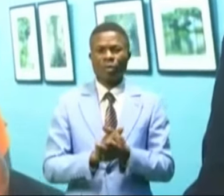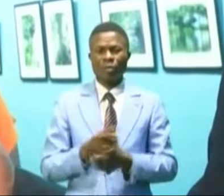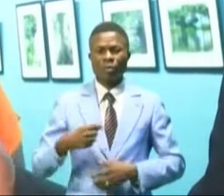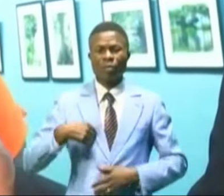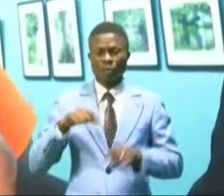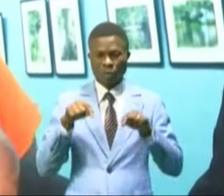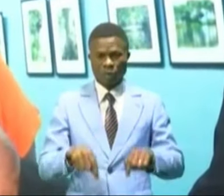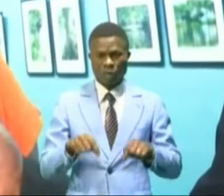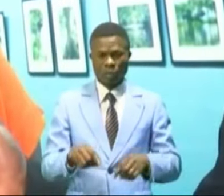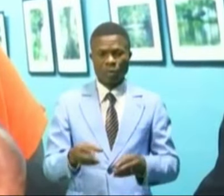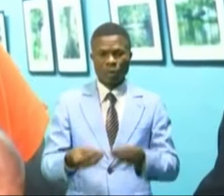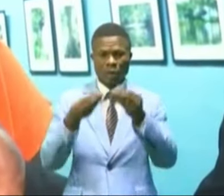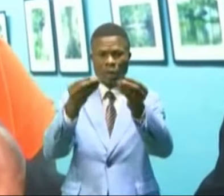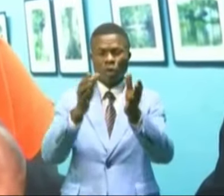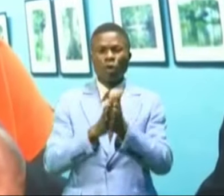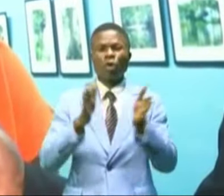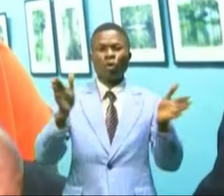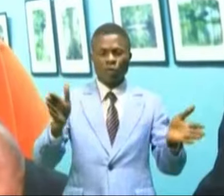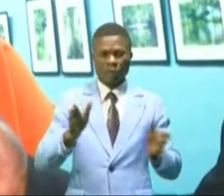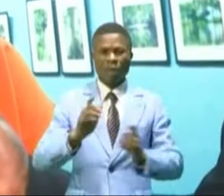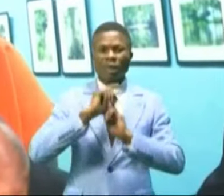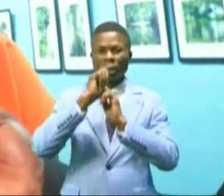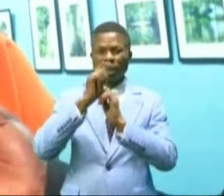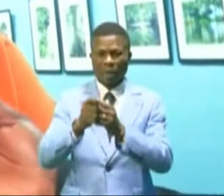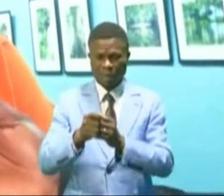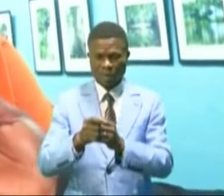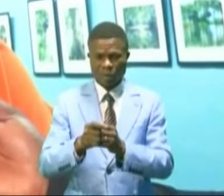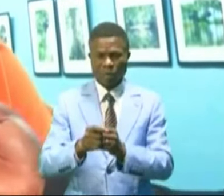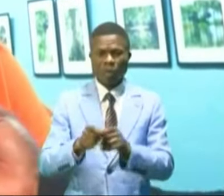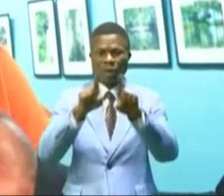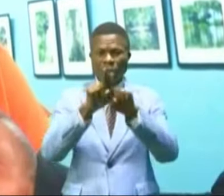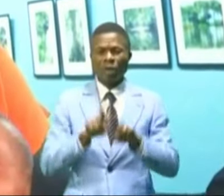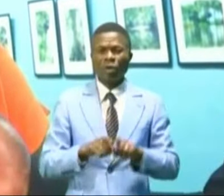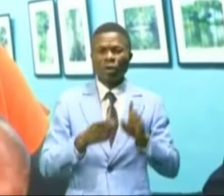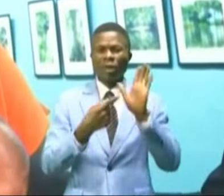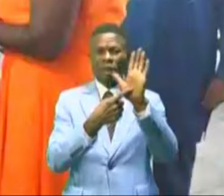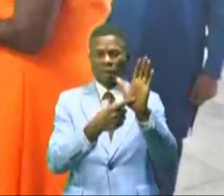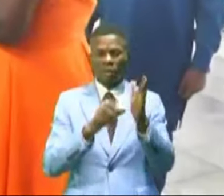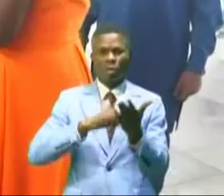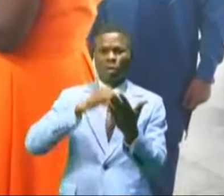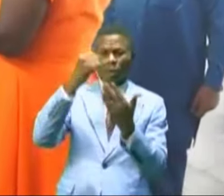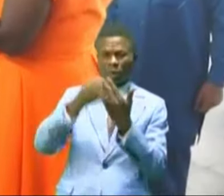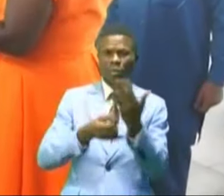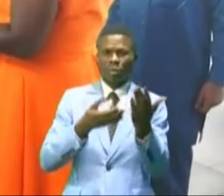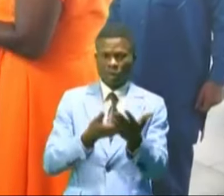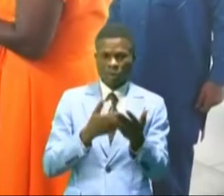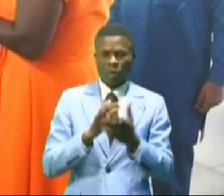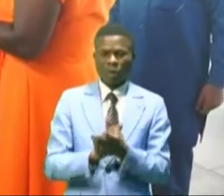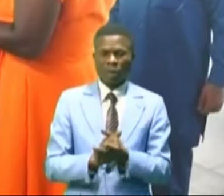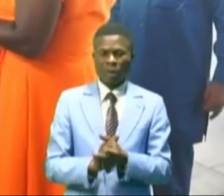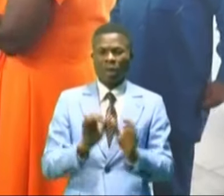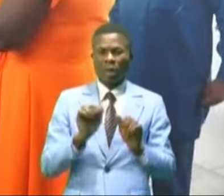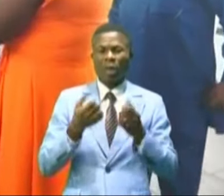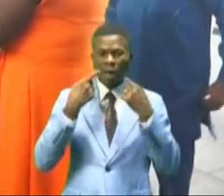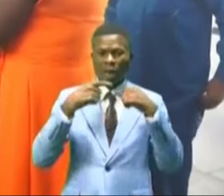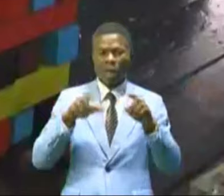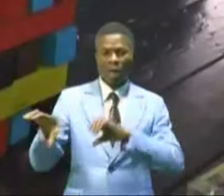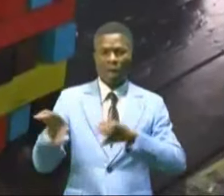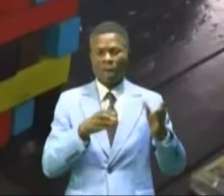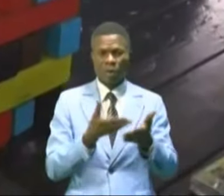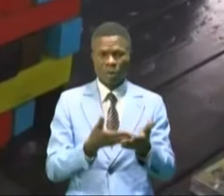aujourd'hui, c'était la remise officielle du chef et puis la présentation de ce projet. Il essaie de signaler que cette